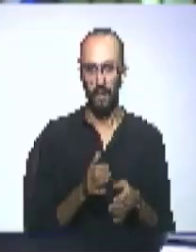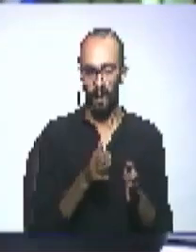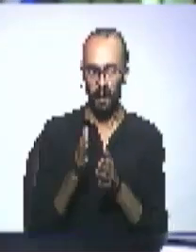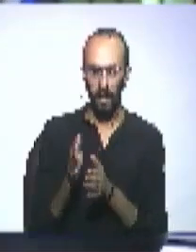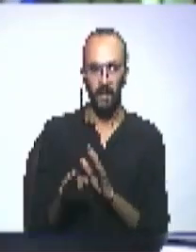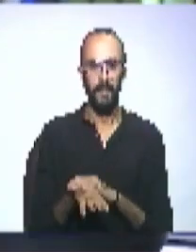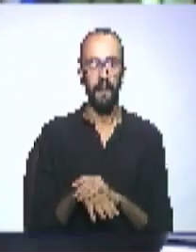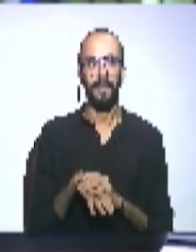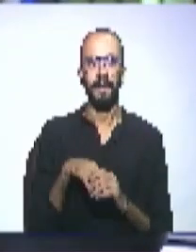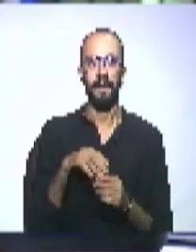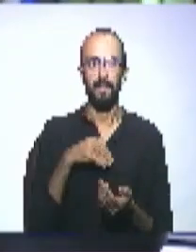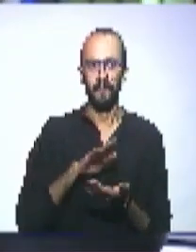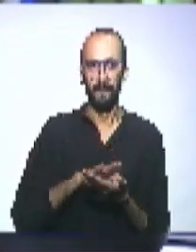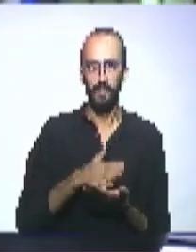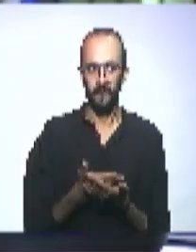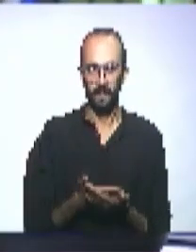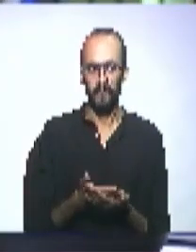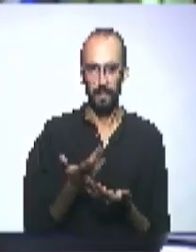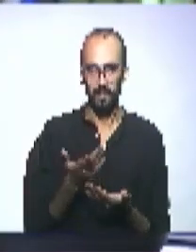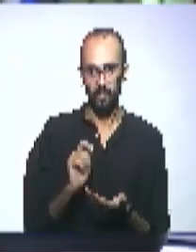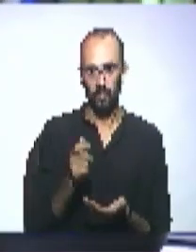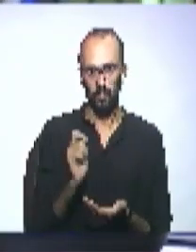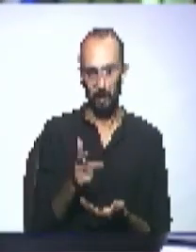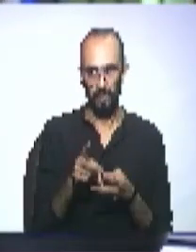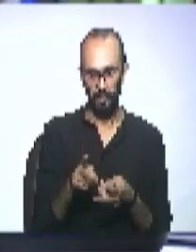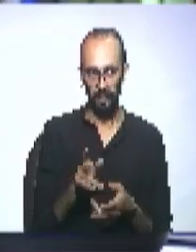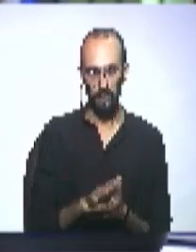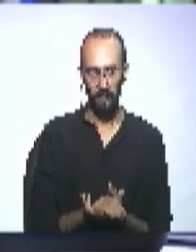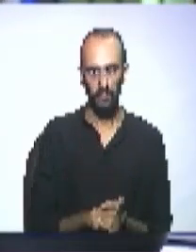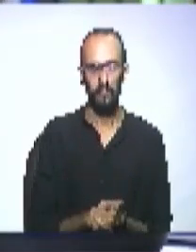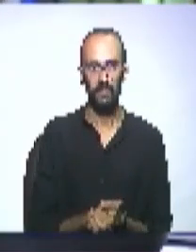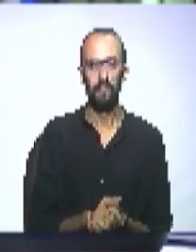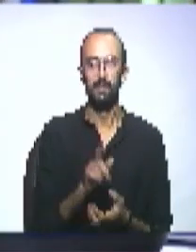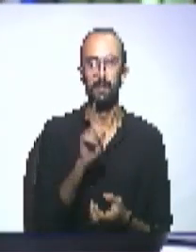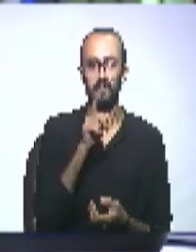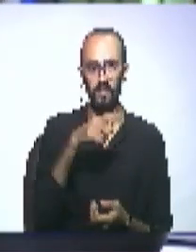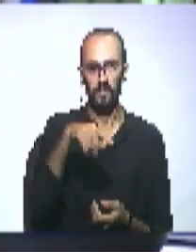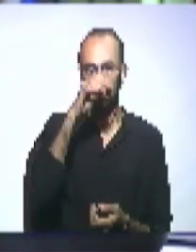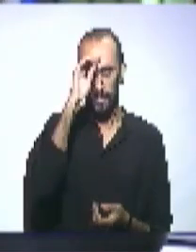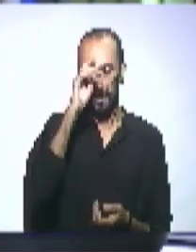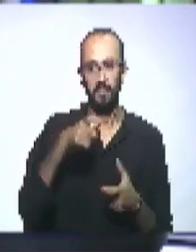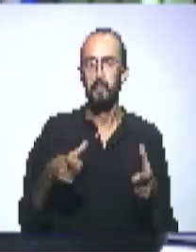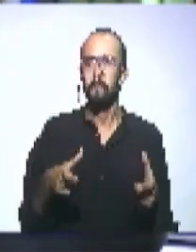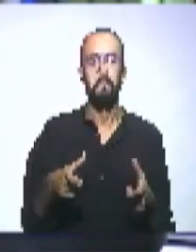دلوقتي، انا هسوي على الجريل عشان الحلقه يعني، لكن انت ما عندكيش جريل،